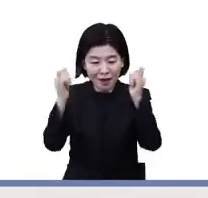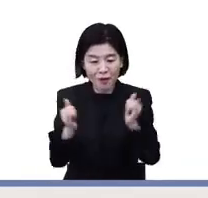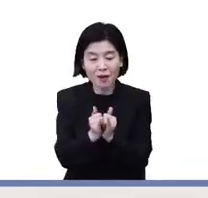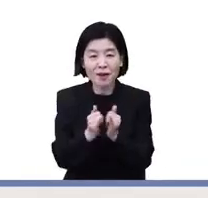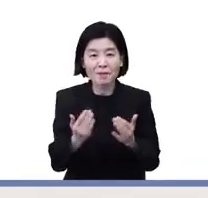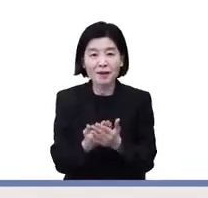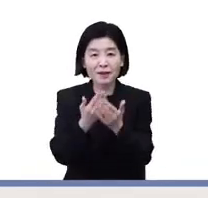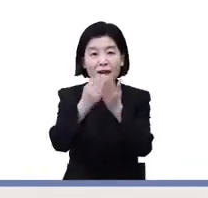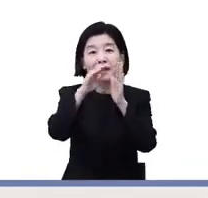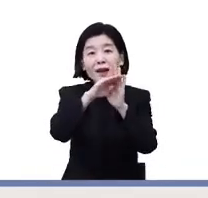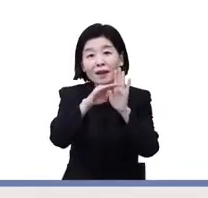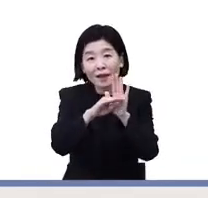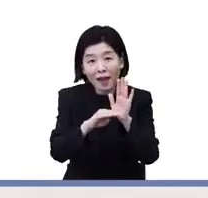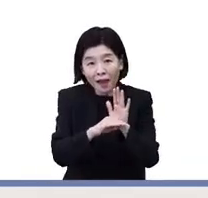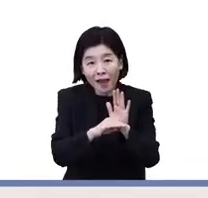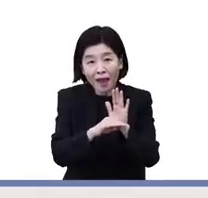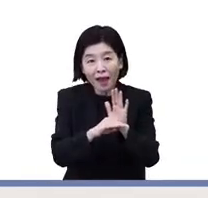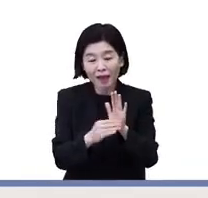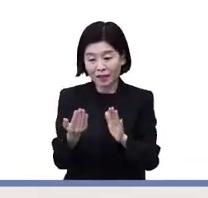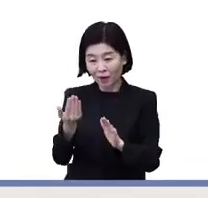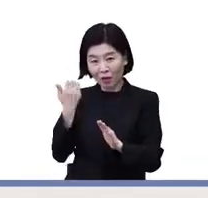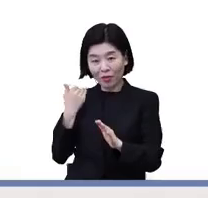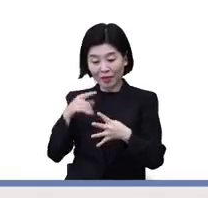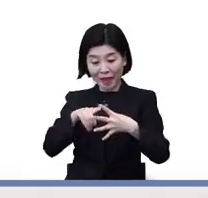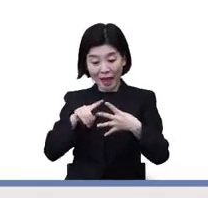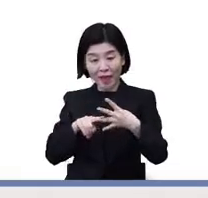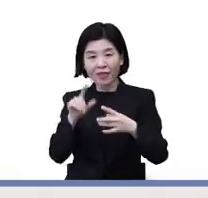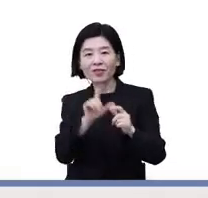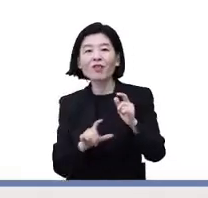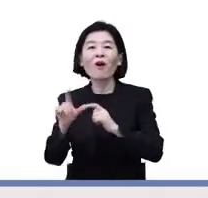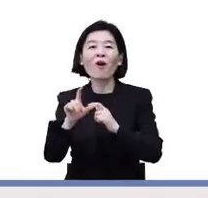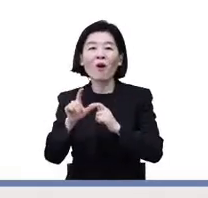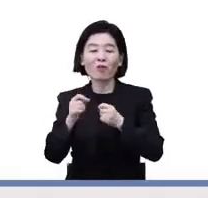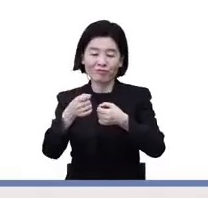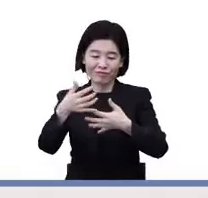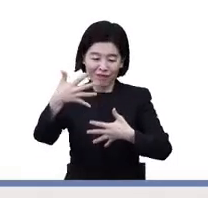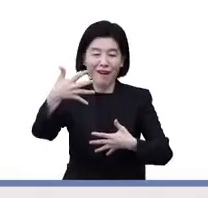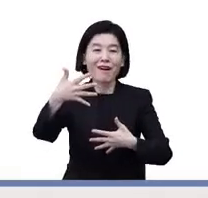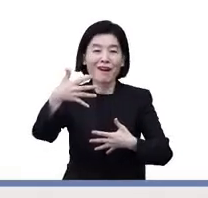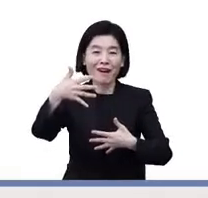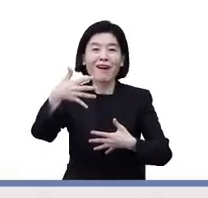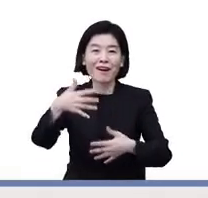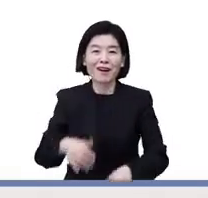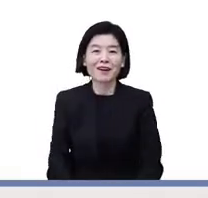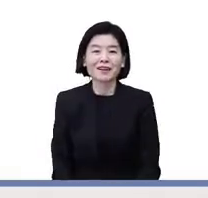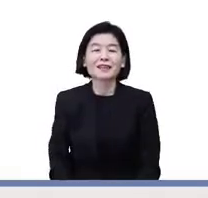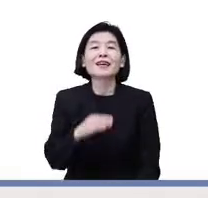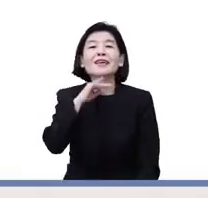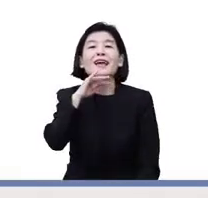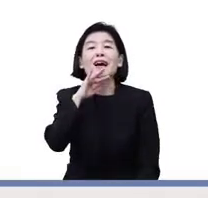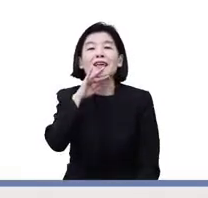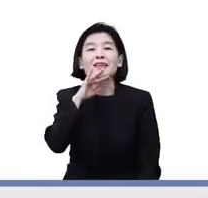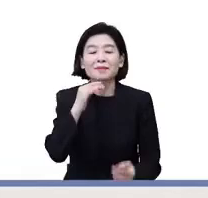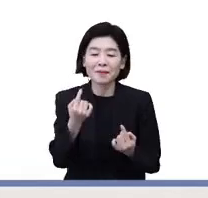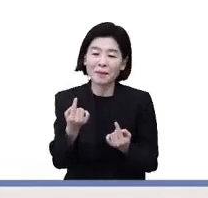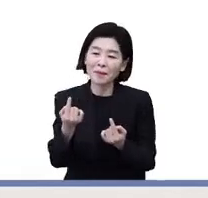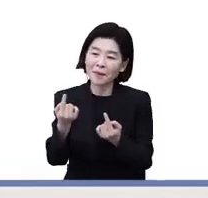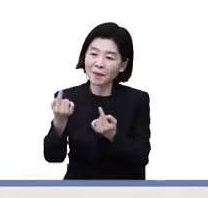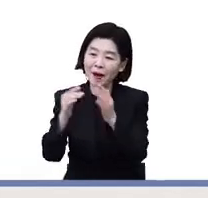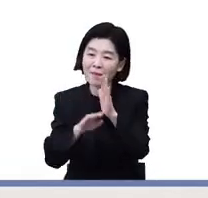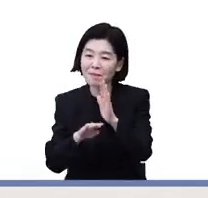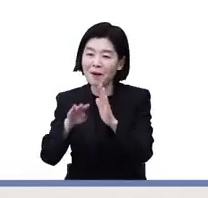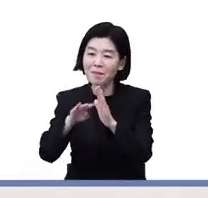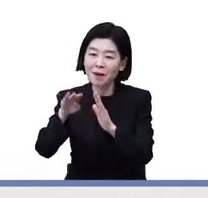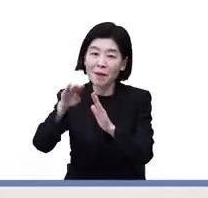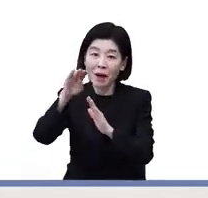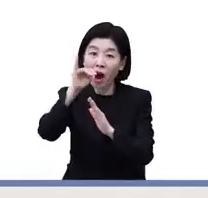앞에 나온 네 단계보다 훨씬 더 복잡합니다. 근데 역시 겁먹지 마시고요. 이것도 연령에 따라서 올라가는데 우리가 관심